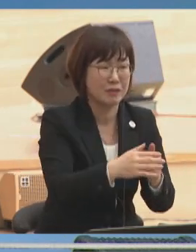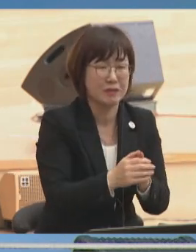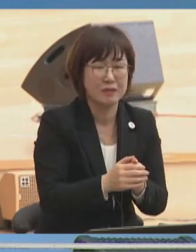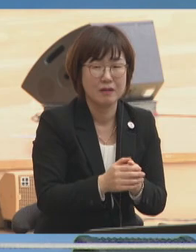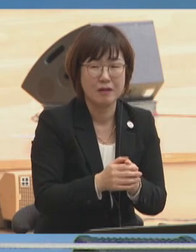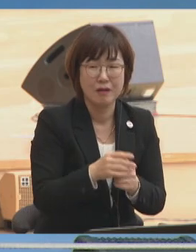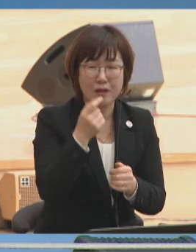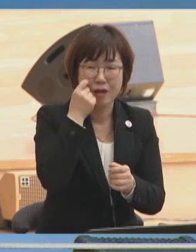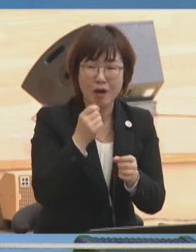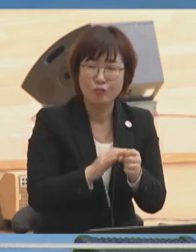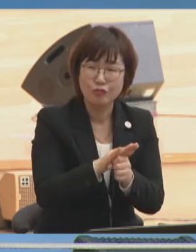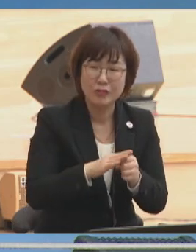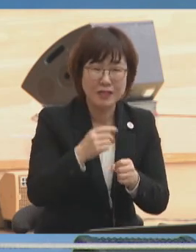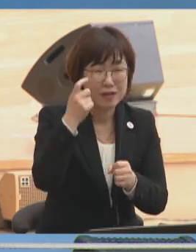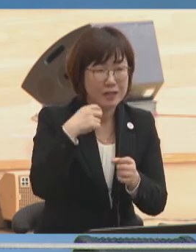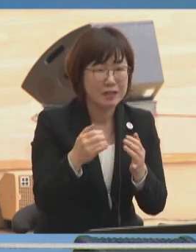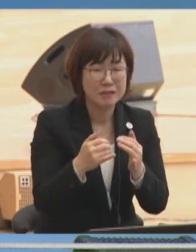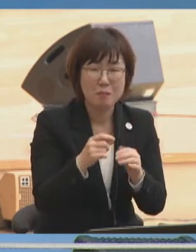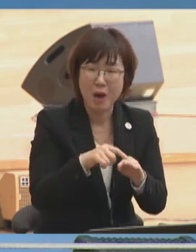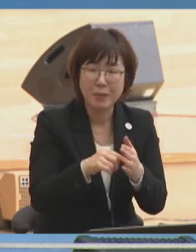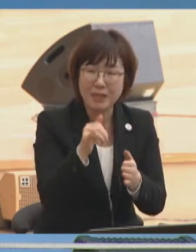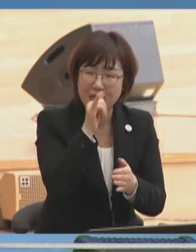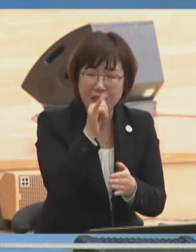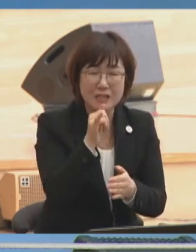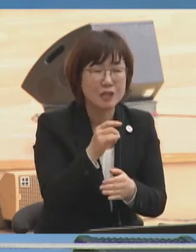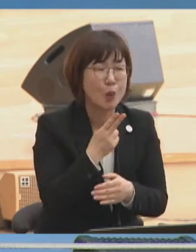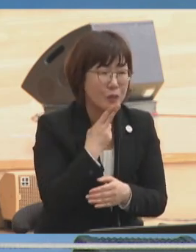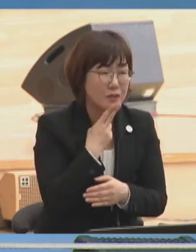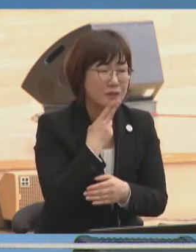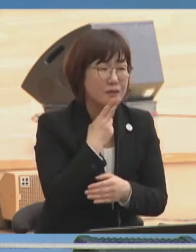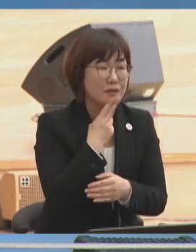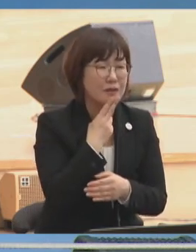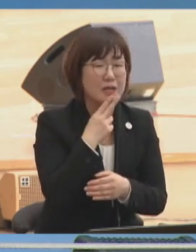어쩌면 좋은가? 그 외로운 영혼들, 가련한 영혼들,